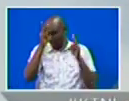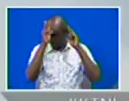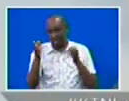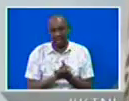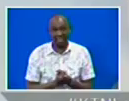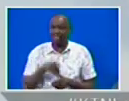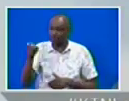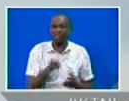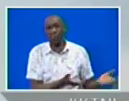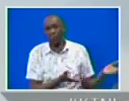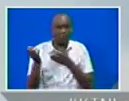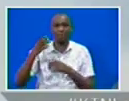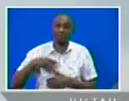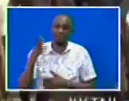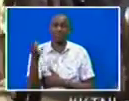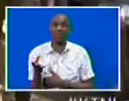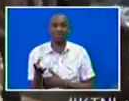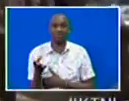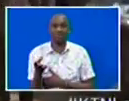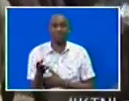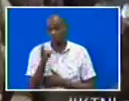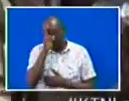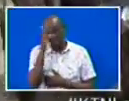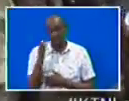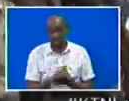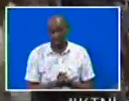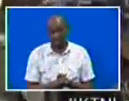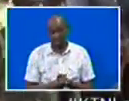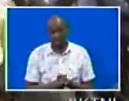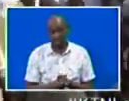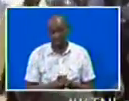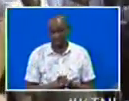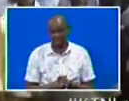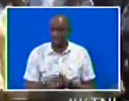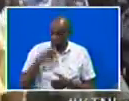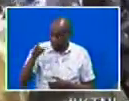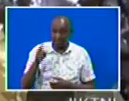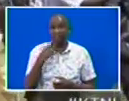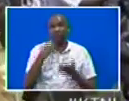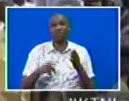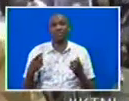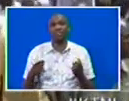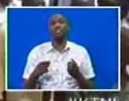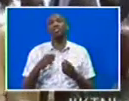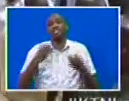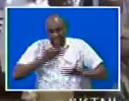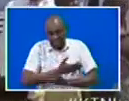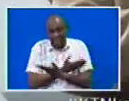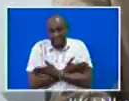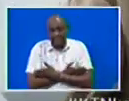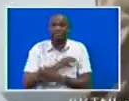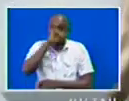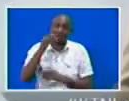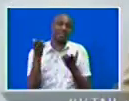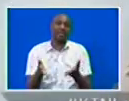watu mpaka tunasikia hata ni polisi kwa wengine, lakini wamevalishwa t-shirt ya Jubilee. Alikuwa na